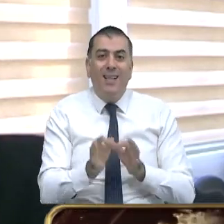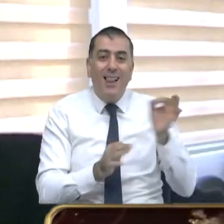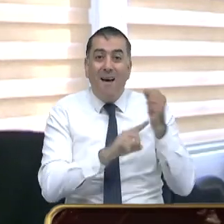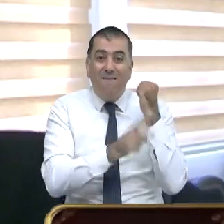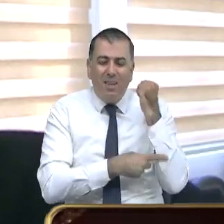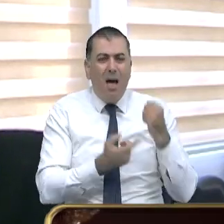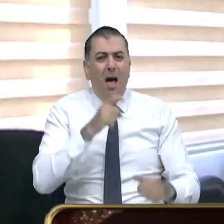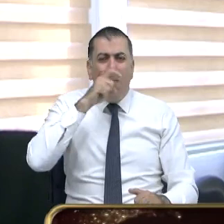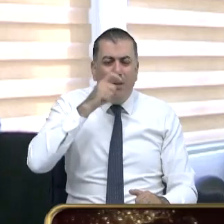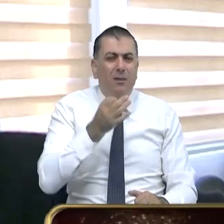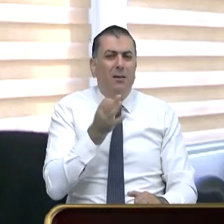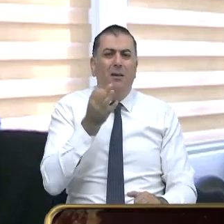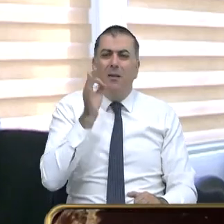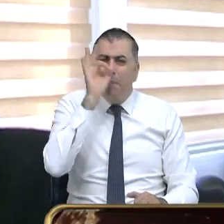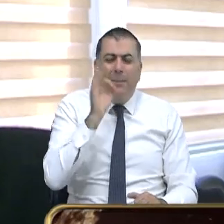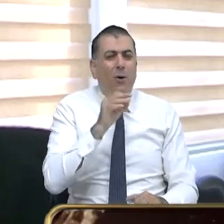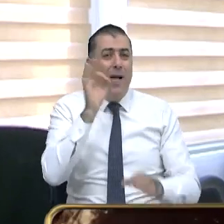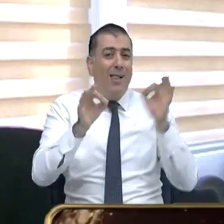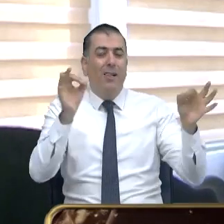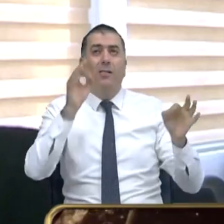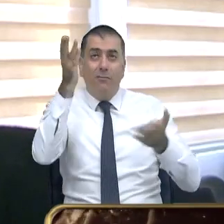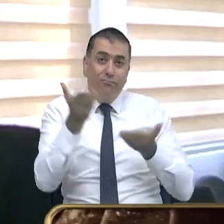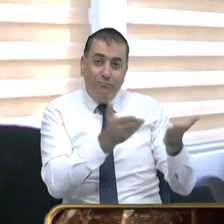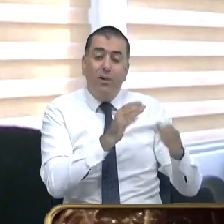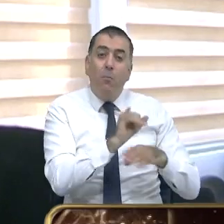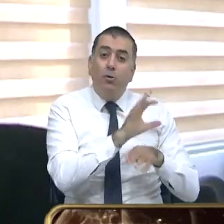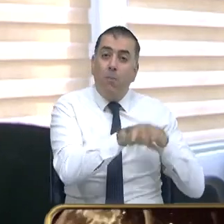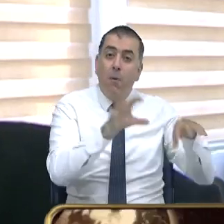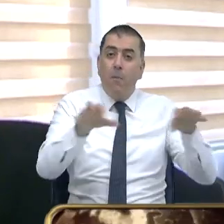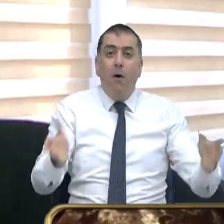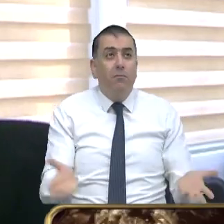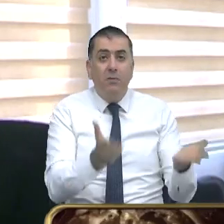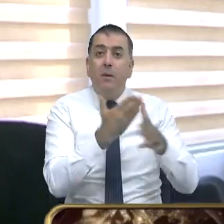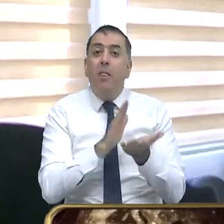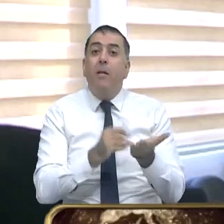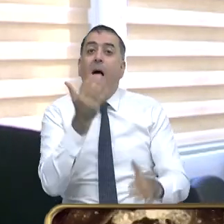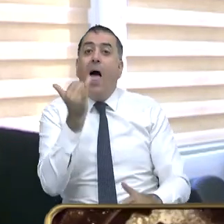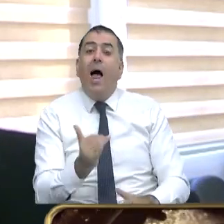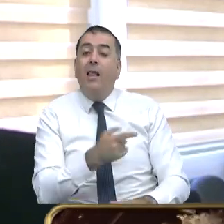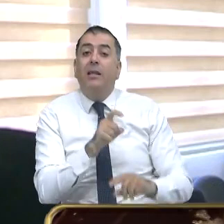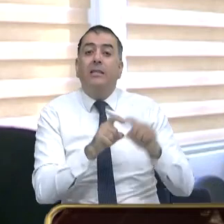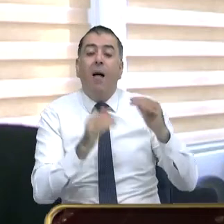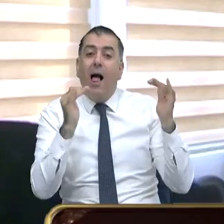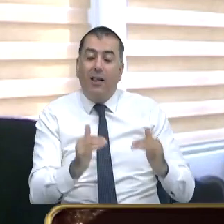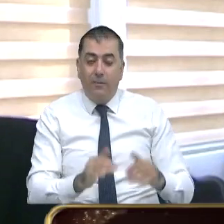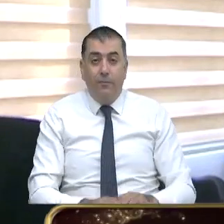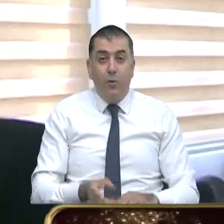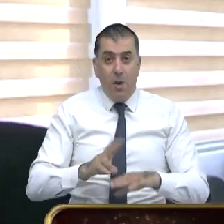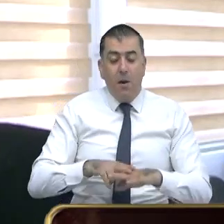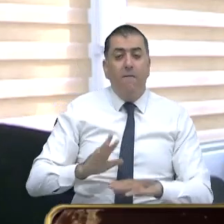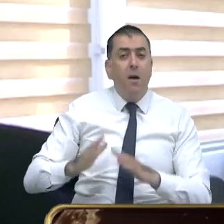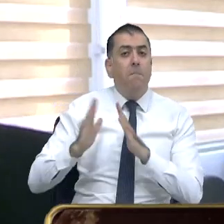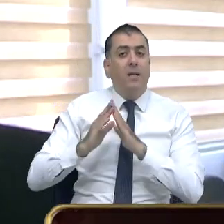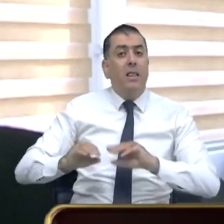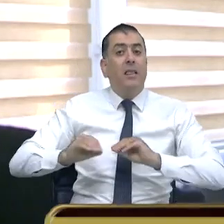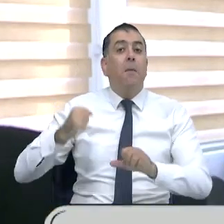الطفيله لتوفير ايضا بيئه جاذبه للمستثمرين وايضا ان يقدموا على العمل المهني وتدريب المهني وان تكون